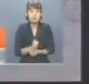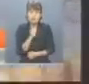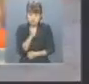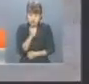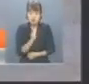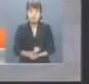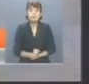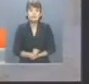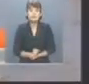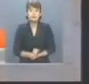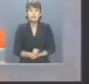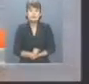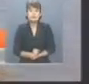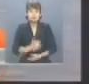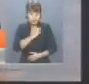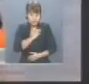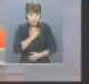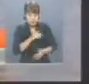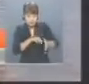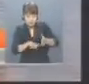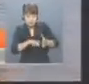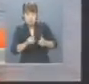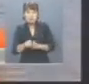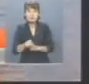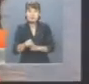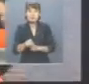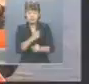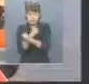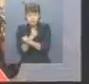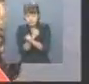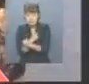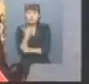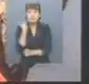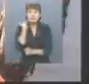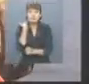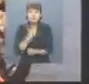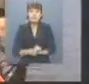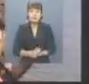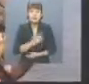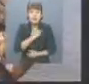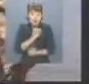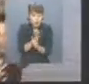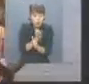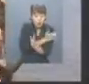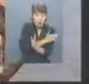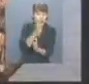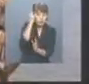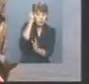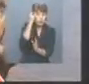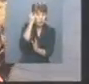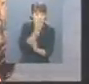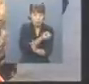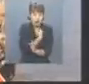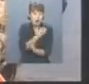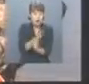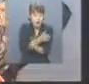กรณีที่ว่าของเรารับได้หมดทางฝั่งนี้นะเพราะมีการป้องกันอย่างดีนะฮะเราจะรู้ก่อนล่วงหน้าว่าเขาจะทุบเขาจะบอกว่า